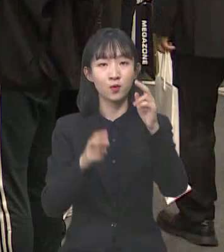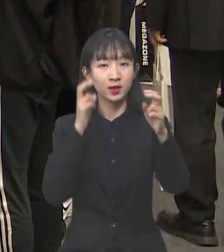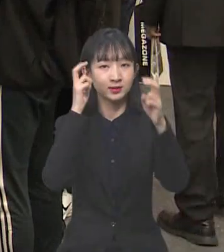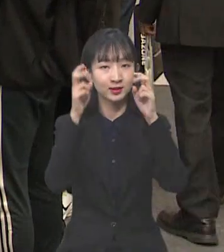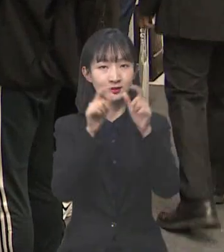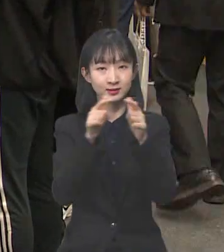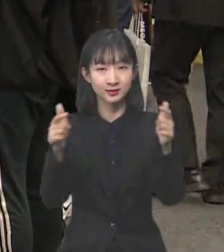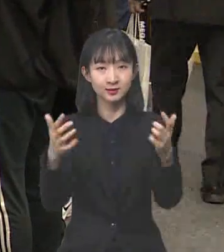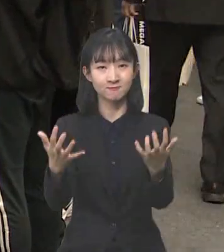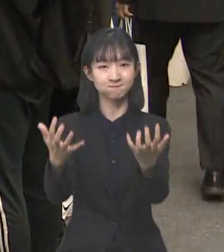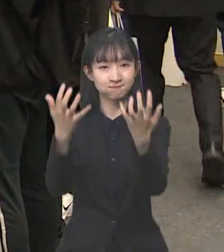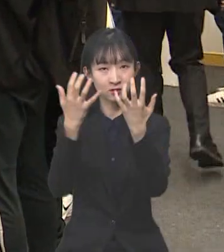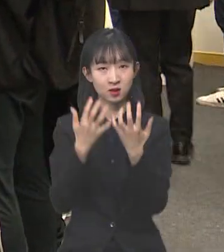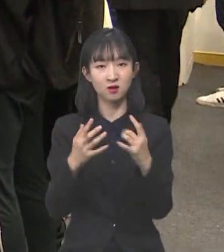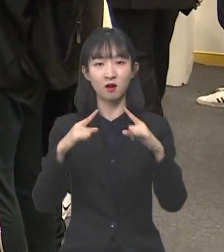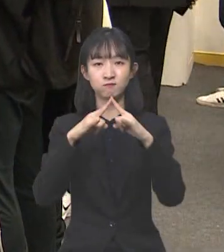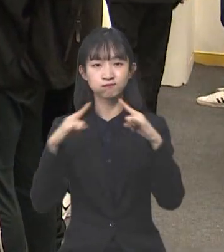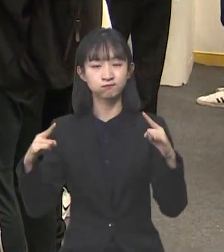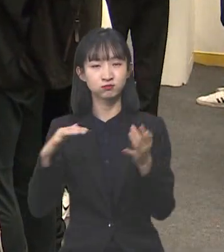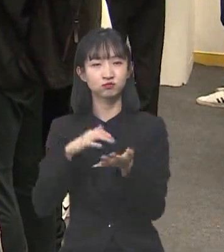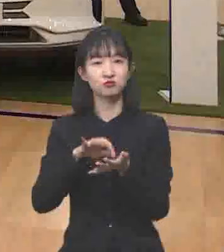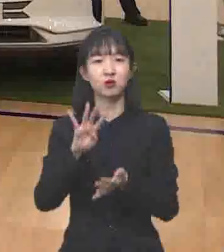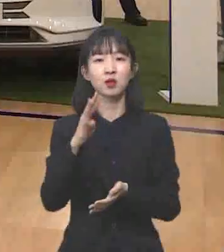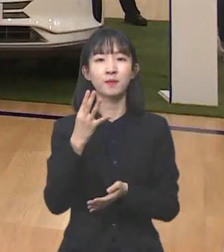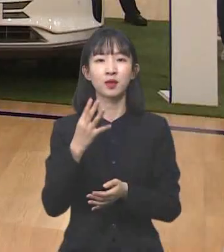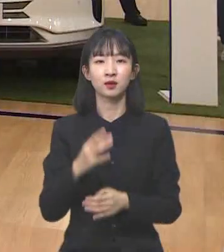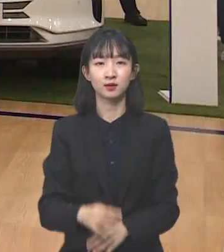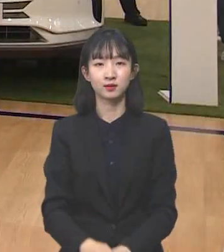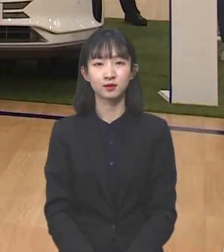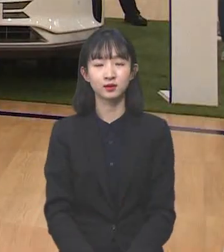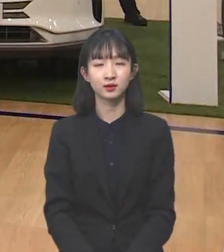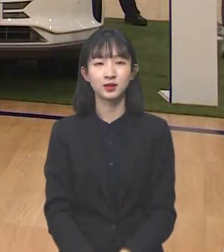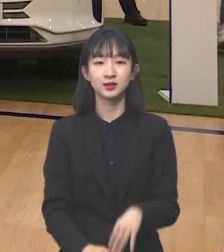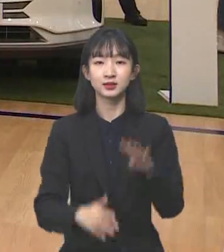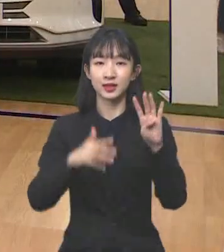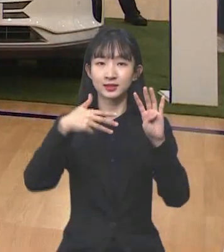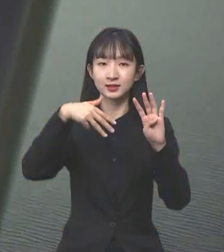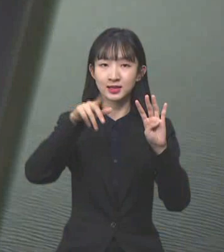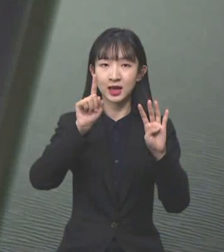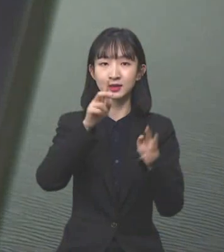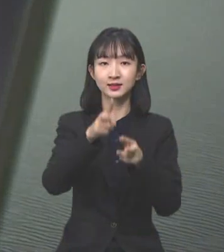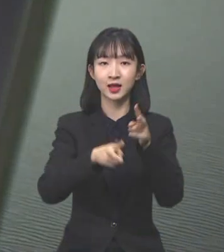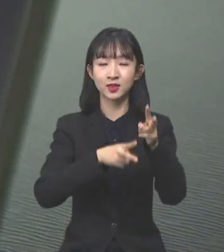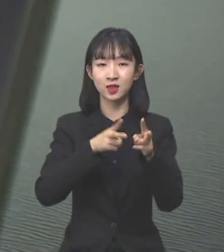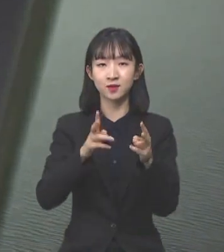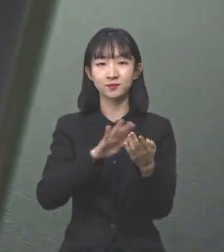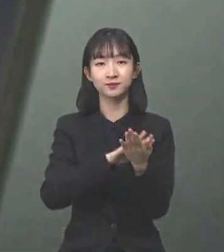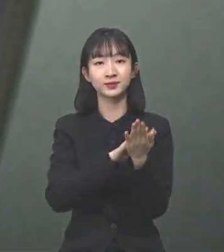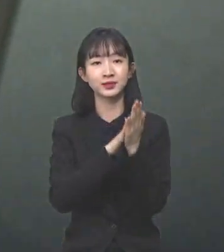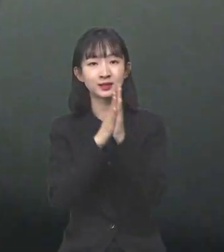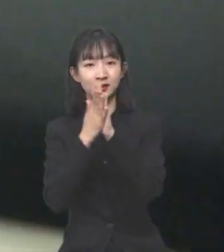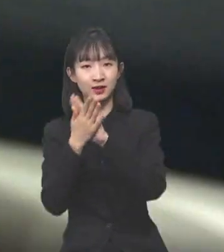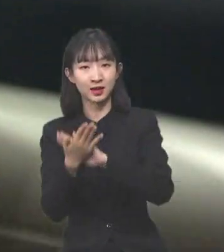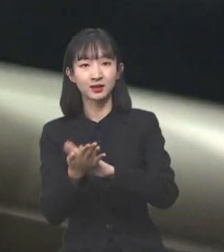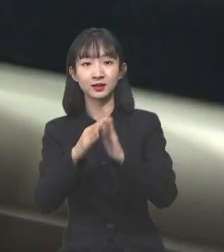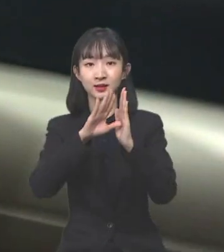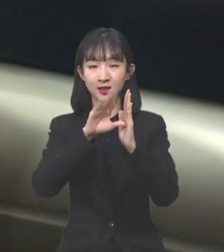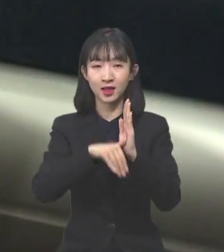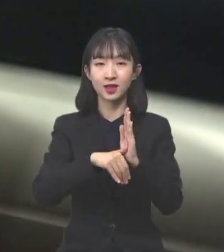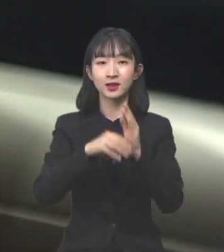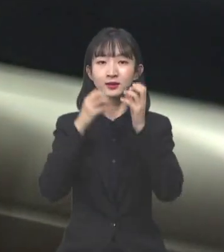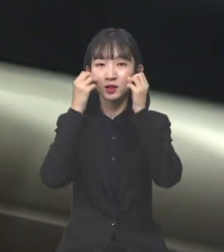34개 보스가 마련됐습니다 4차 산업 혁명의 시대 첨단 스마트 기기를 활용한 기술이